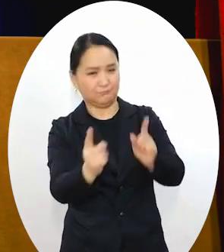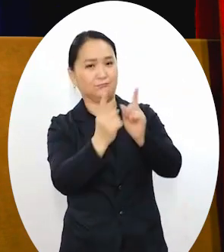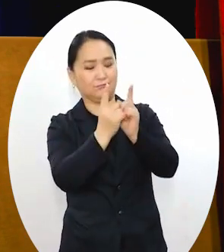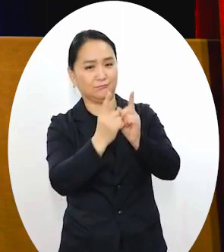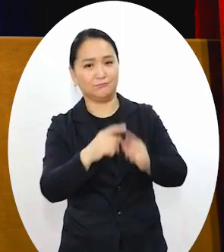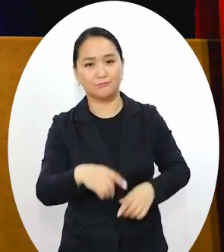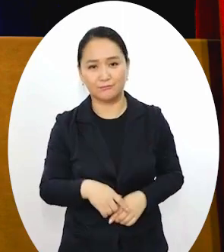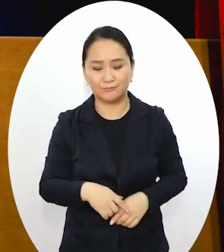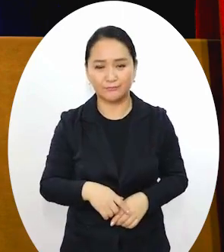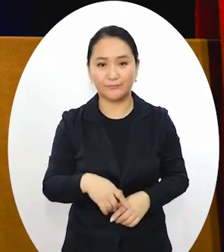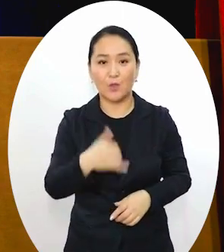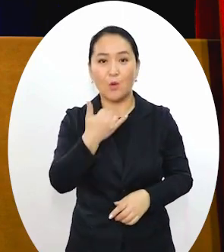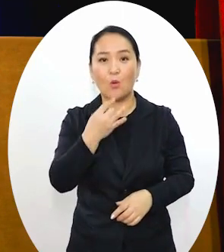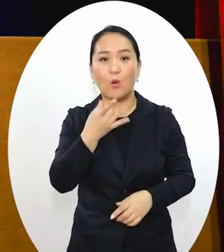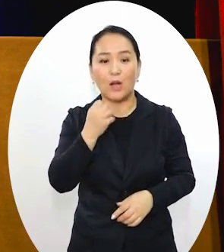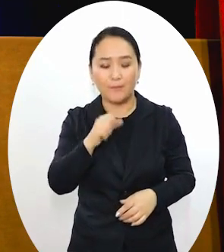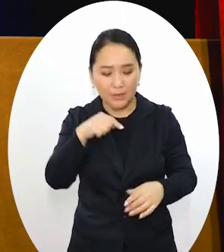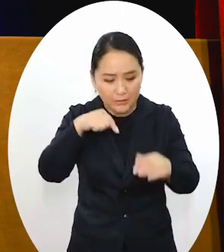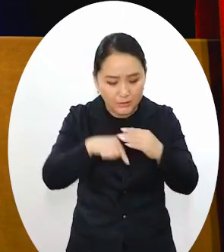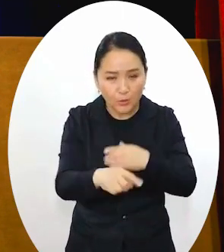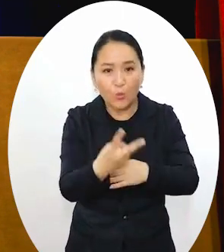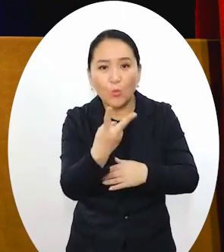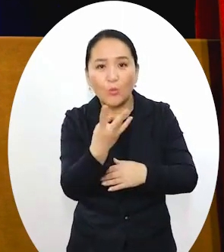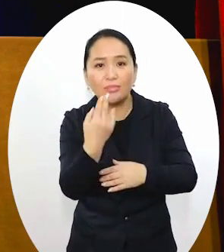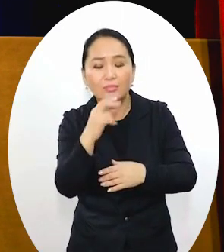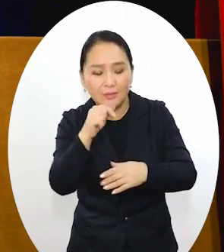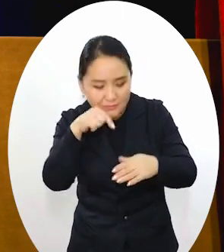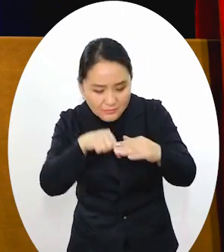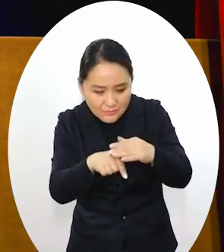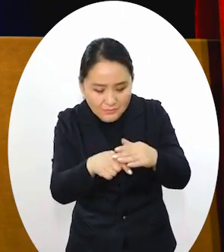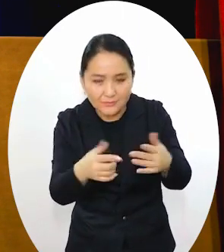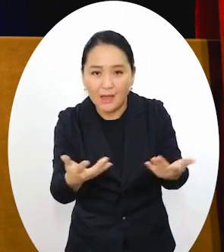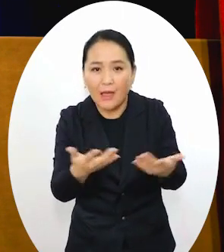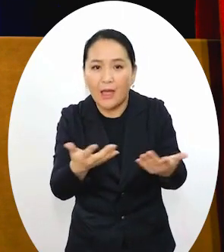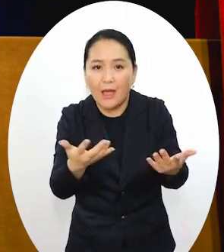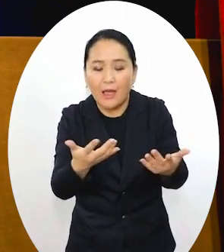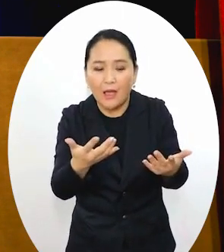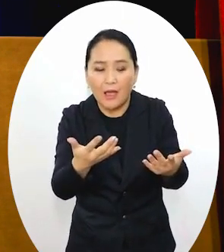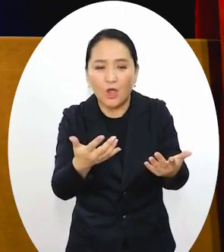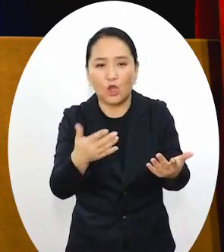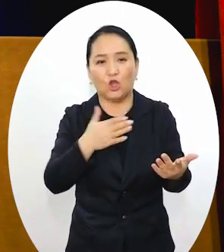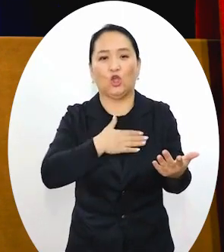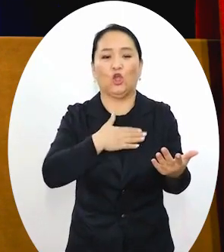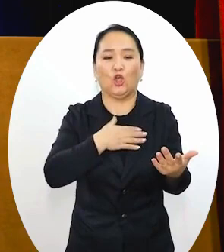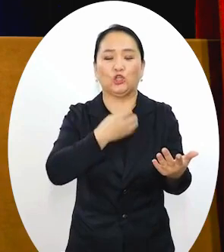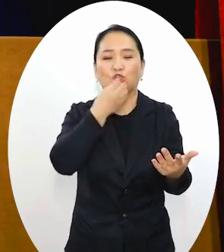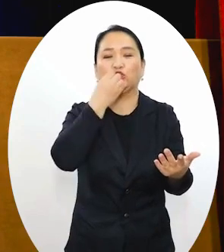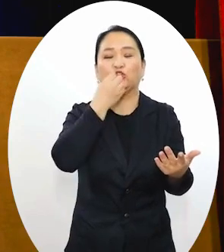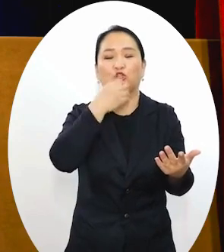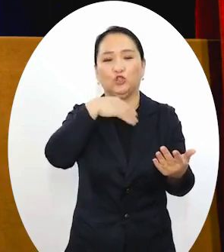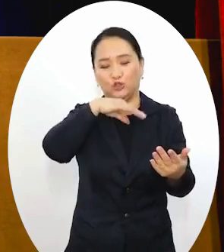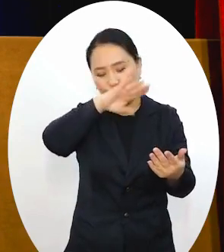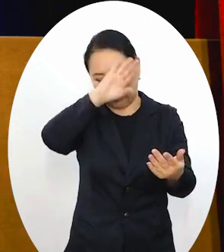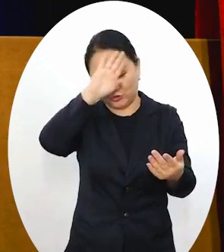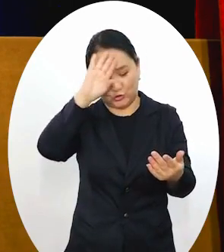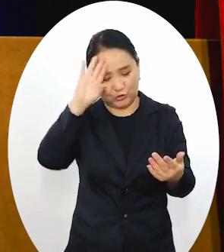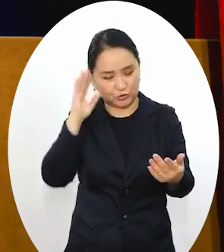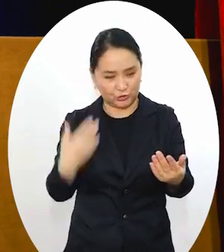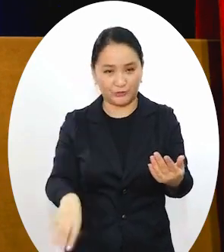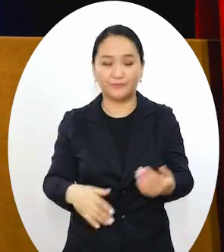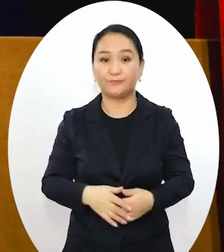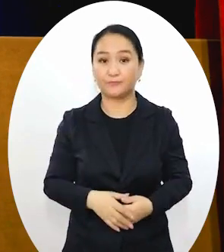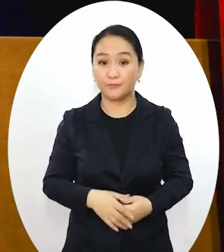Бажун урамлынхаа үнцийг хайгаал байла. Ашгүй нэг юм олж идээд явж байна. Чи чи